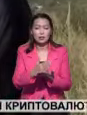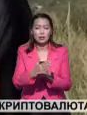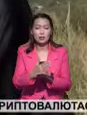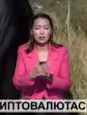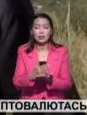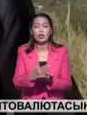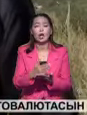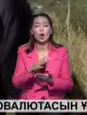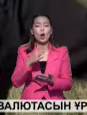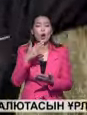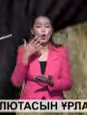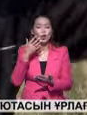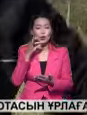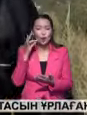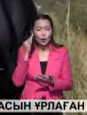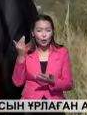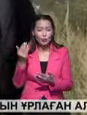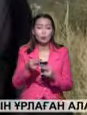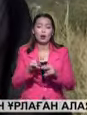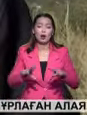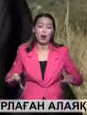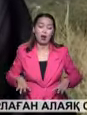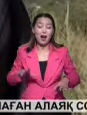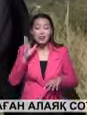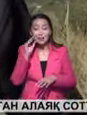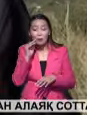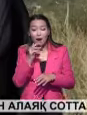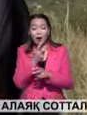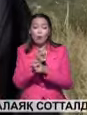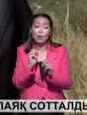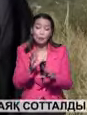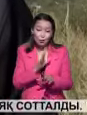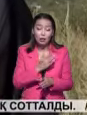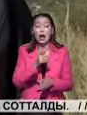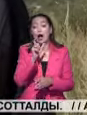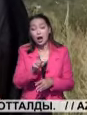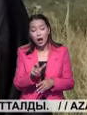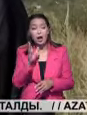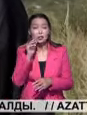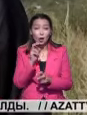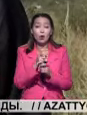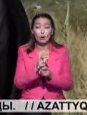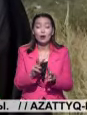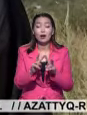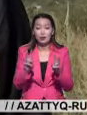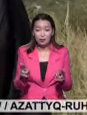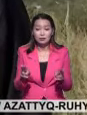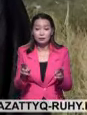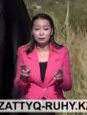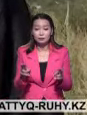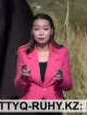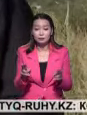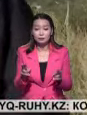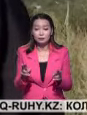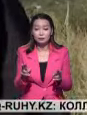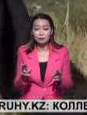түлкілер жүреді, солардың сүйегі, иттің сүйегі шығар ол. Иттің сүйегі адамның сүйегіне ұқсайды ғой, бұлай несіне келгенде.